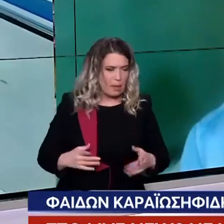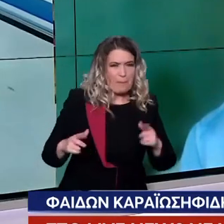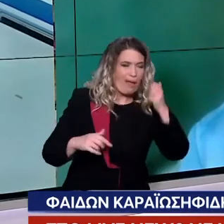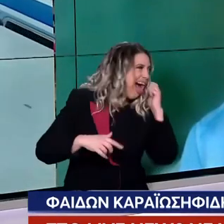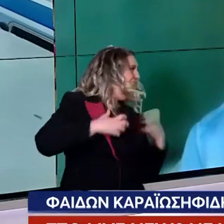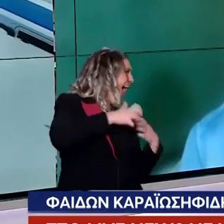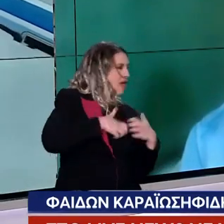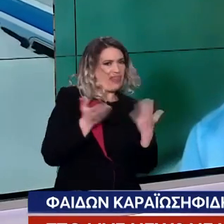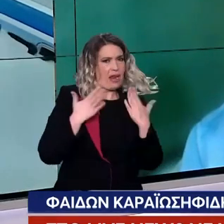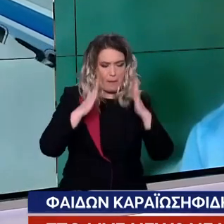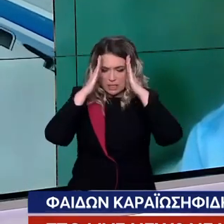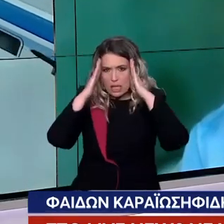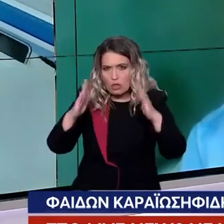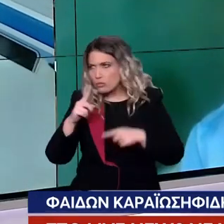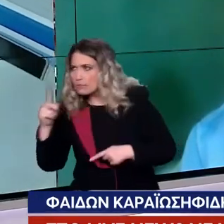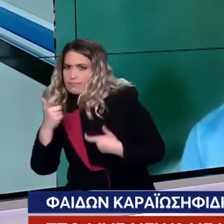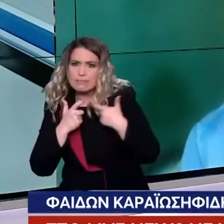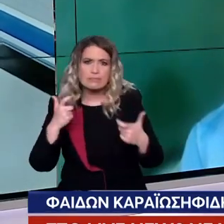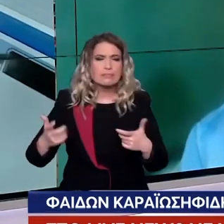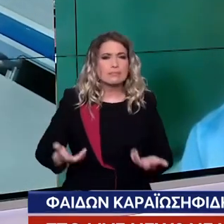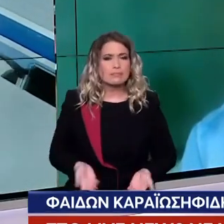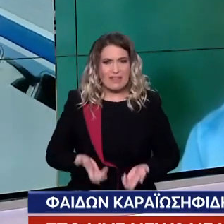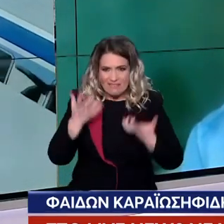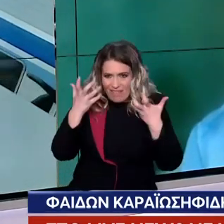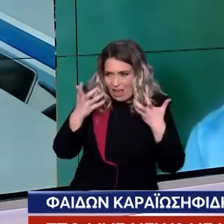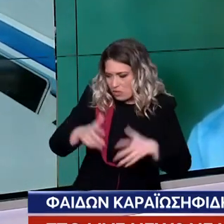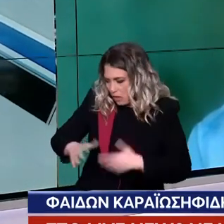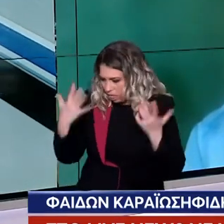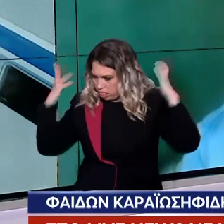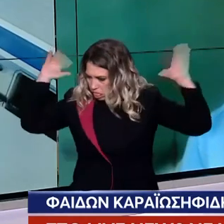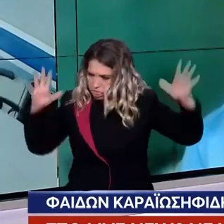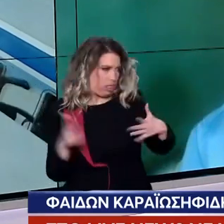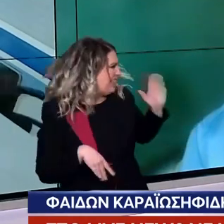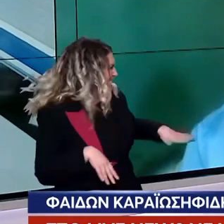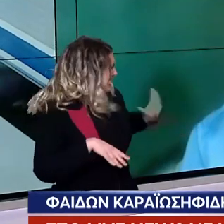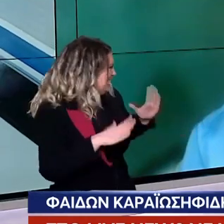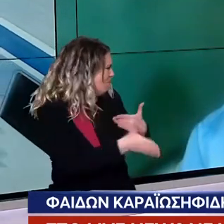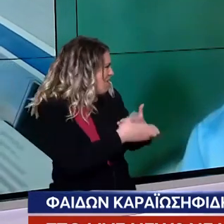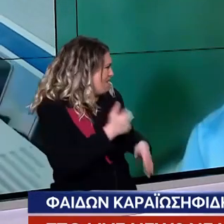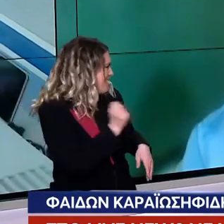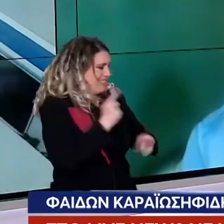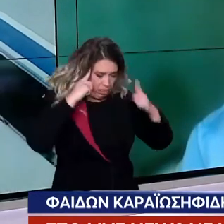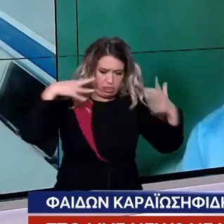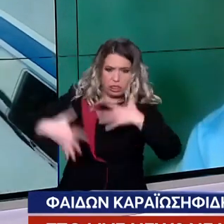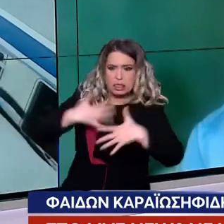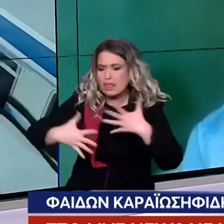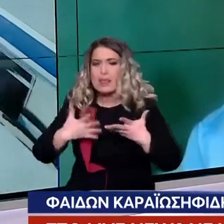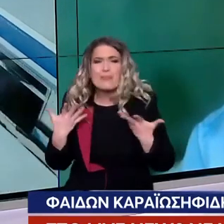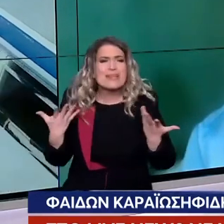εκατοντάδες και ωρύεται κλείστε την πόρτα κλείστε την πόρτα κύριε καρα